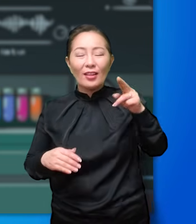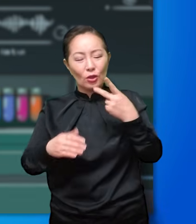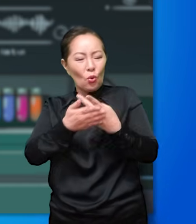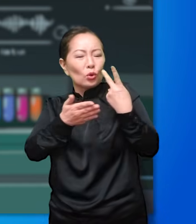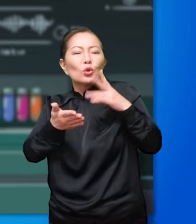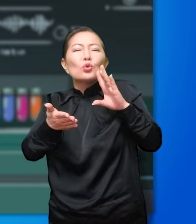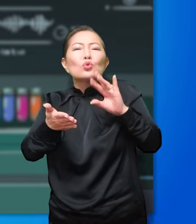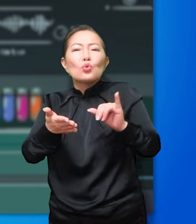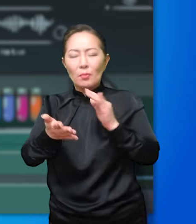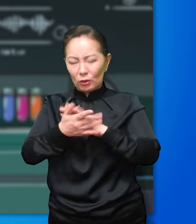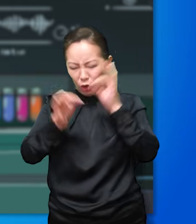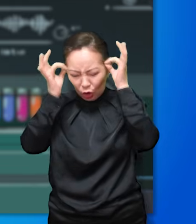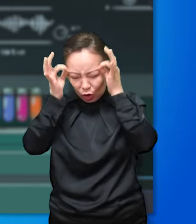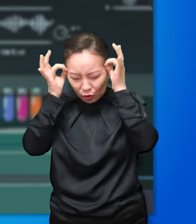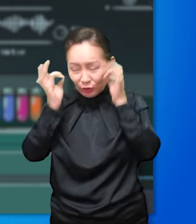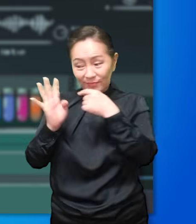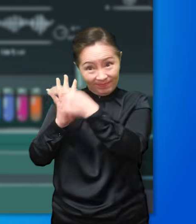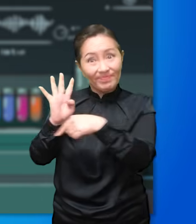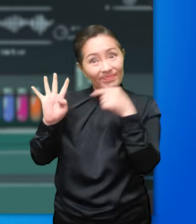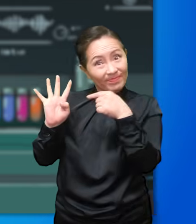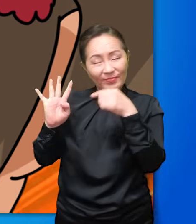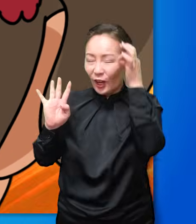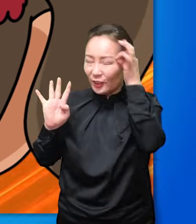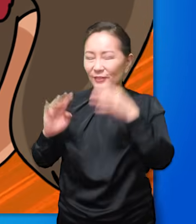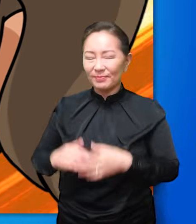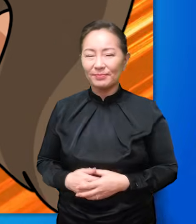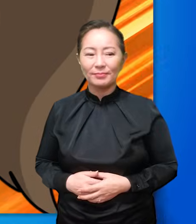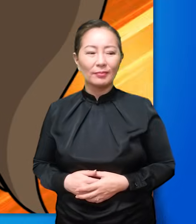дээд үлгэр гэж юу байдаг талаар юу ч мэдэхгүй.